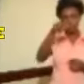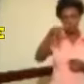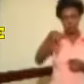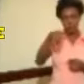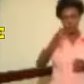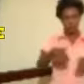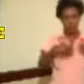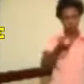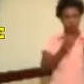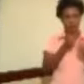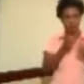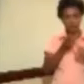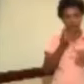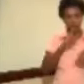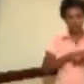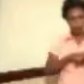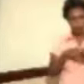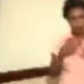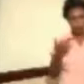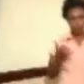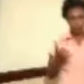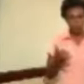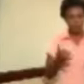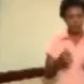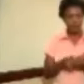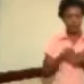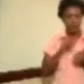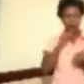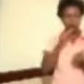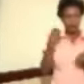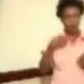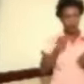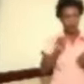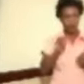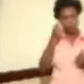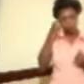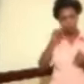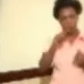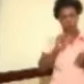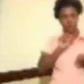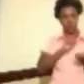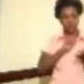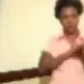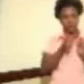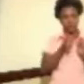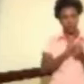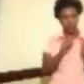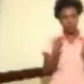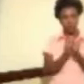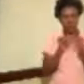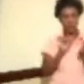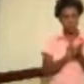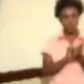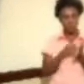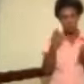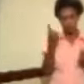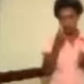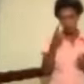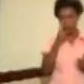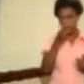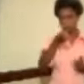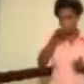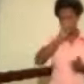que dans la deuxième partie émission 1, que nous pas gagner aucun dérapage d'aucune sorte. Tout à l'heure, nous regrettons sérieusement